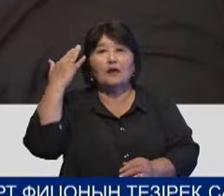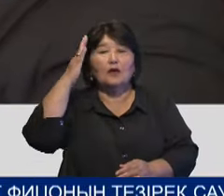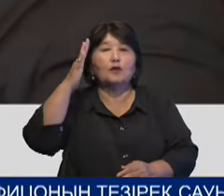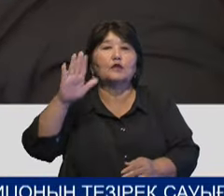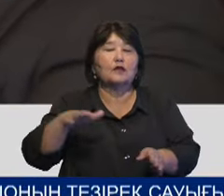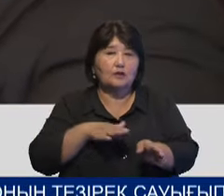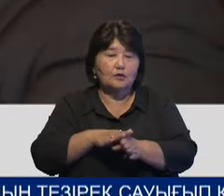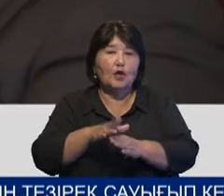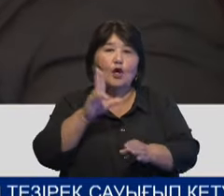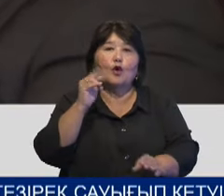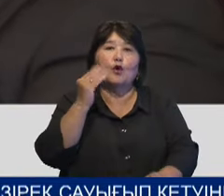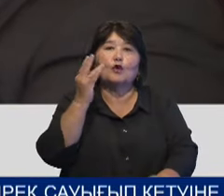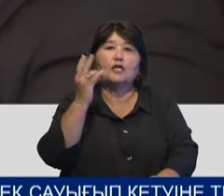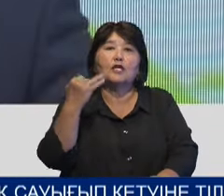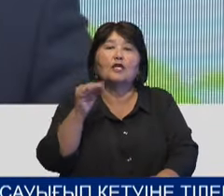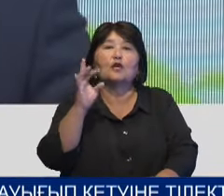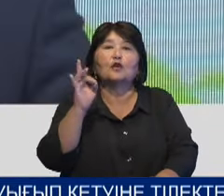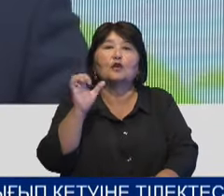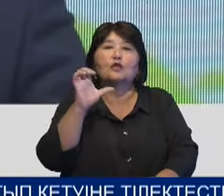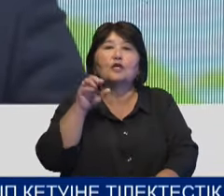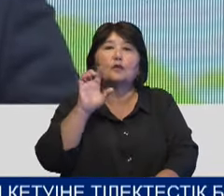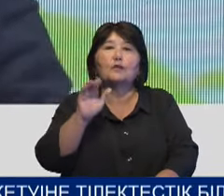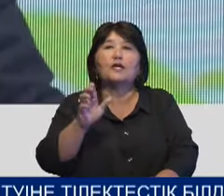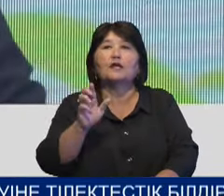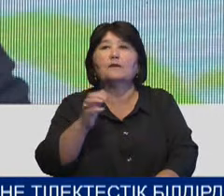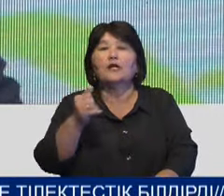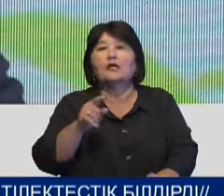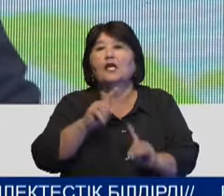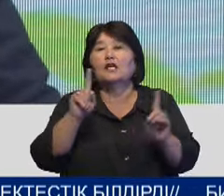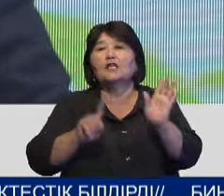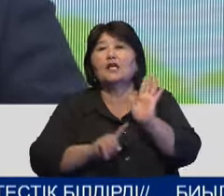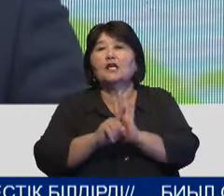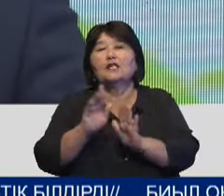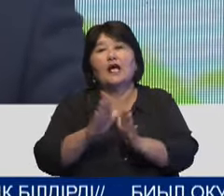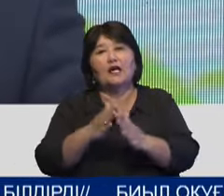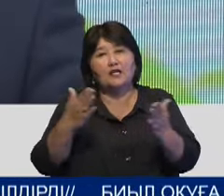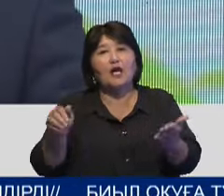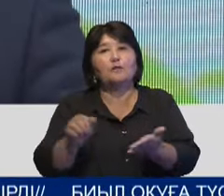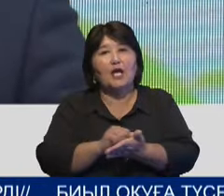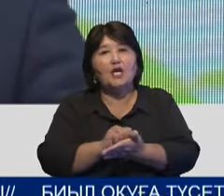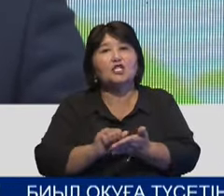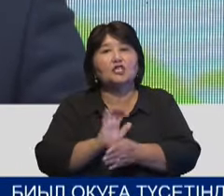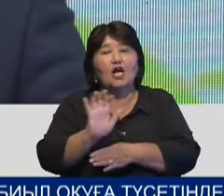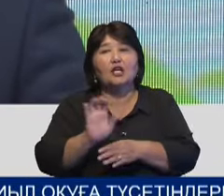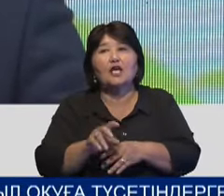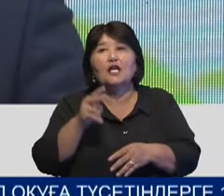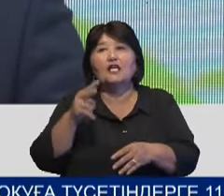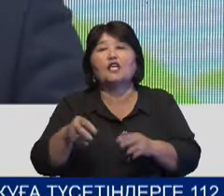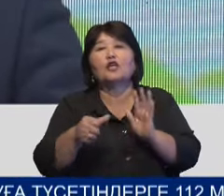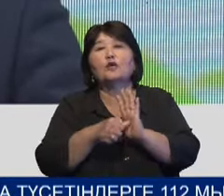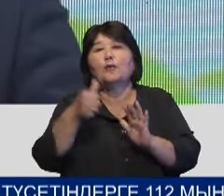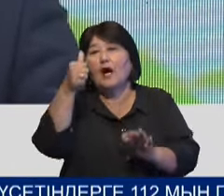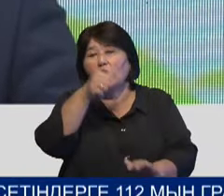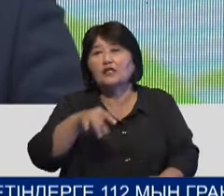жұмсады. Көшеней Рүстембековке арнап «Жұлдызды баққан жыр ғұмыр» атты кітапты шығарды. 2006 жылы